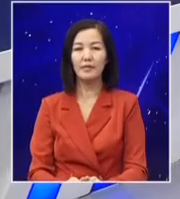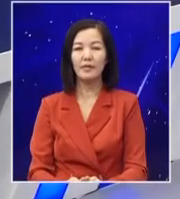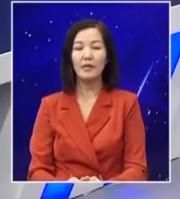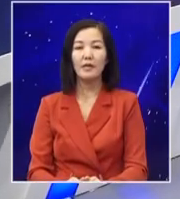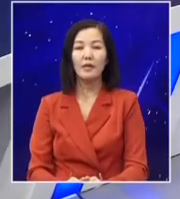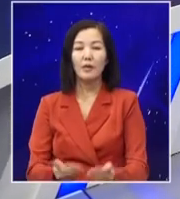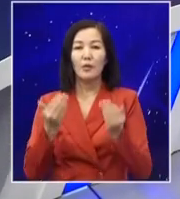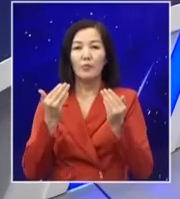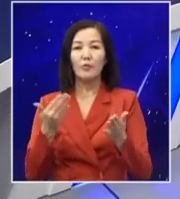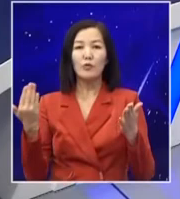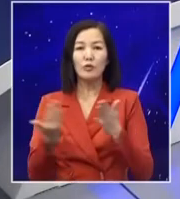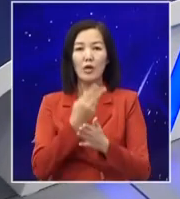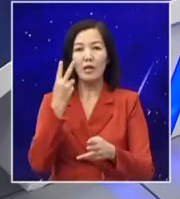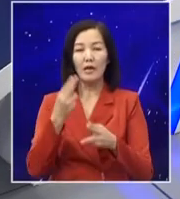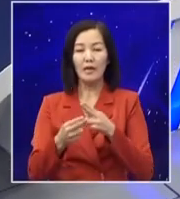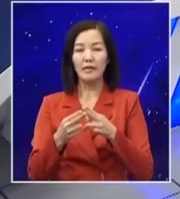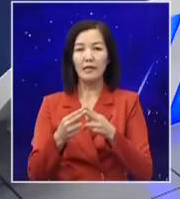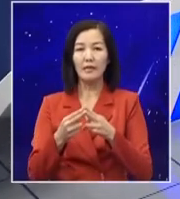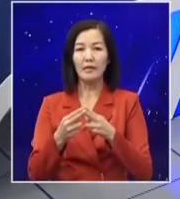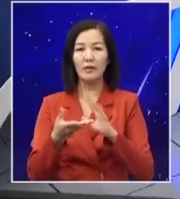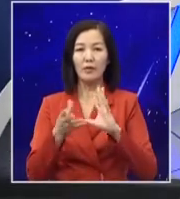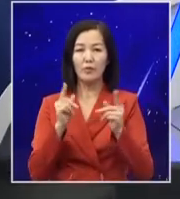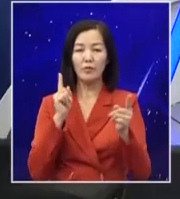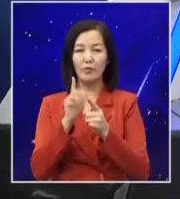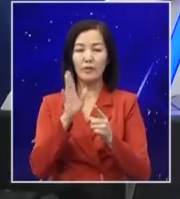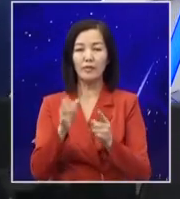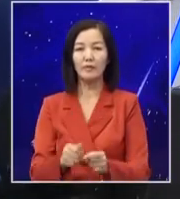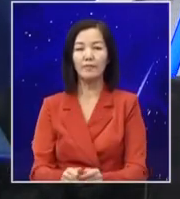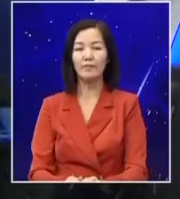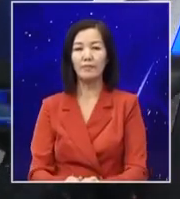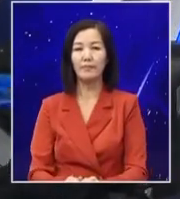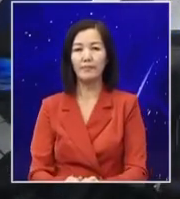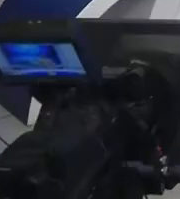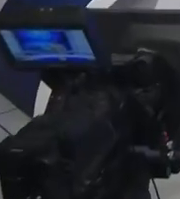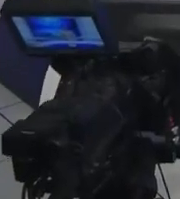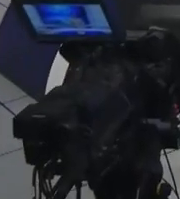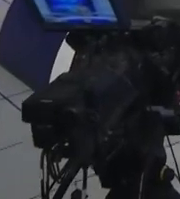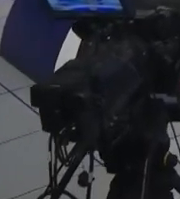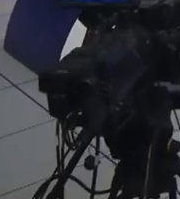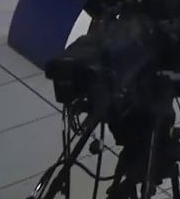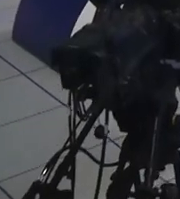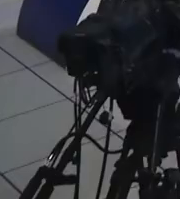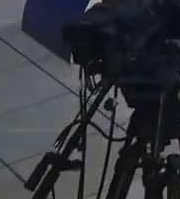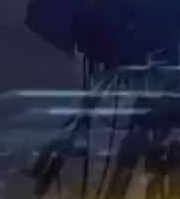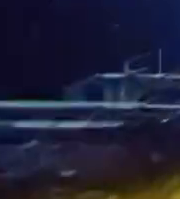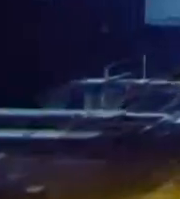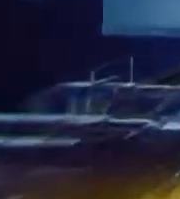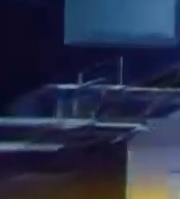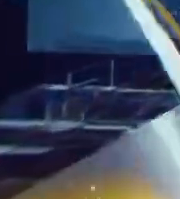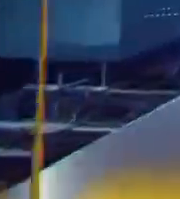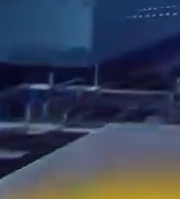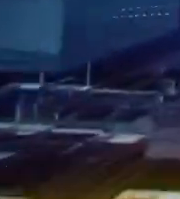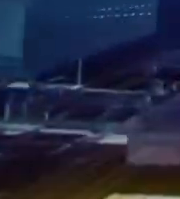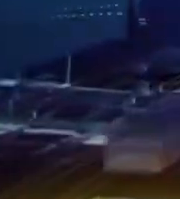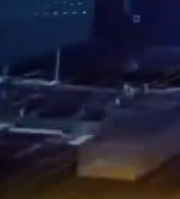Қадірменді көрермен, айтар ақпараттар легі осындай. Эфирде қауышқанша аман сау болыңыз.